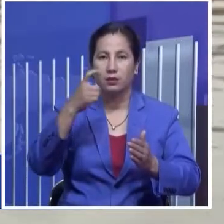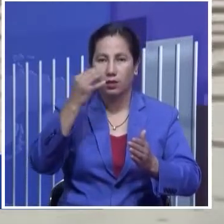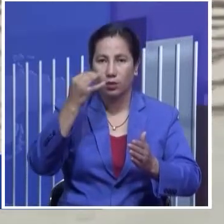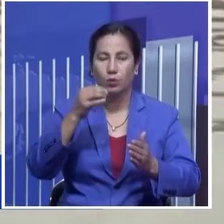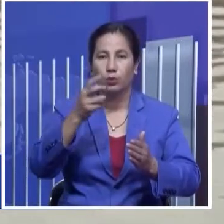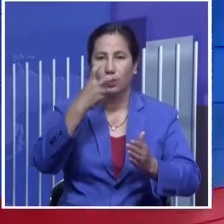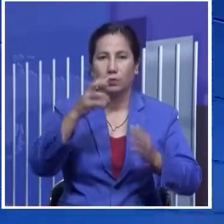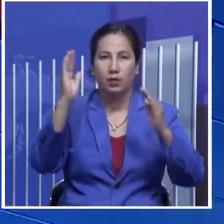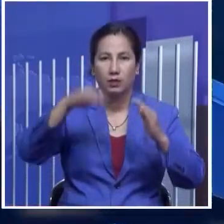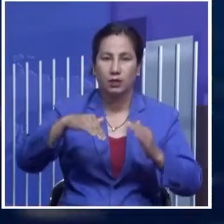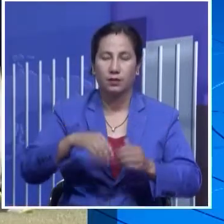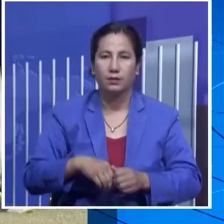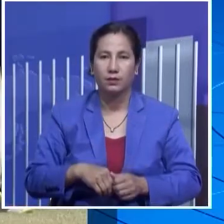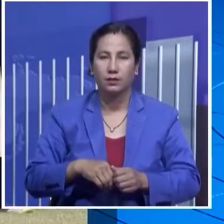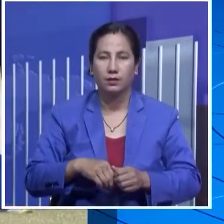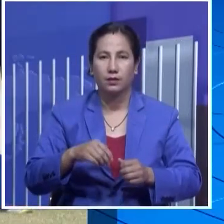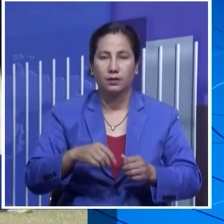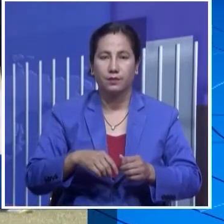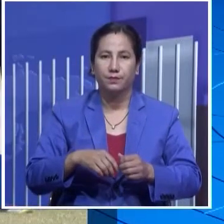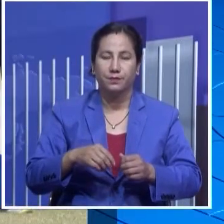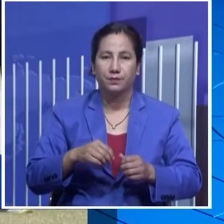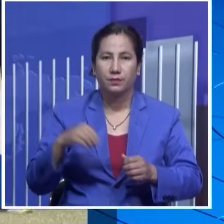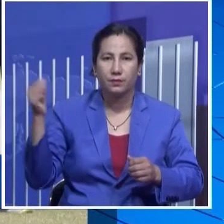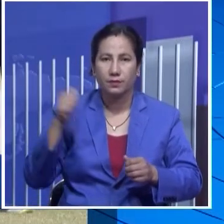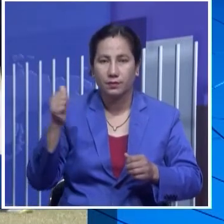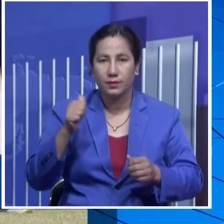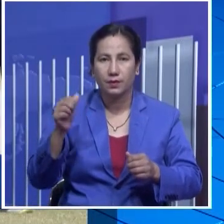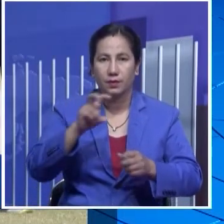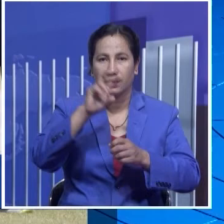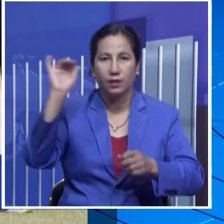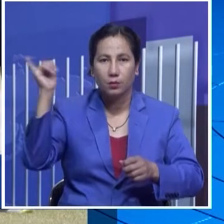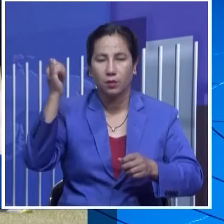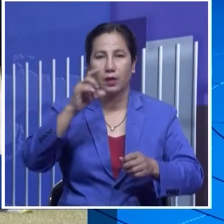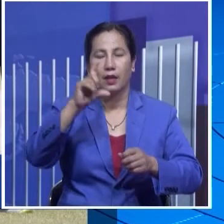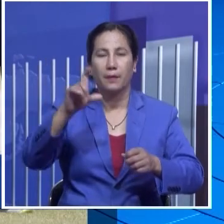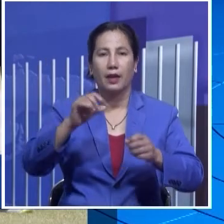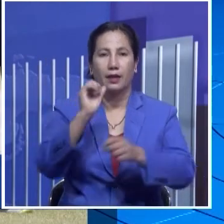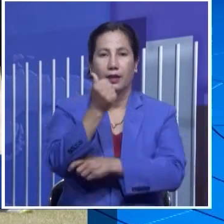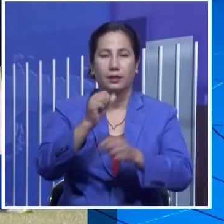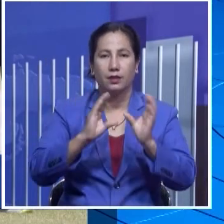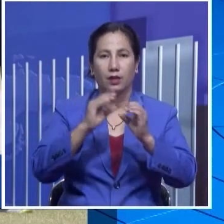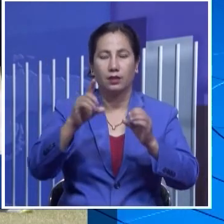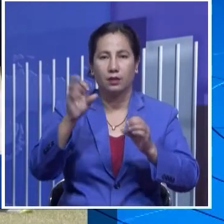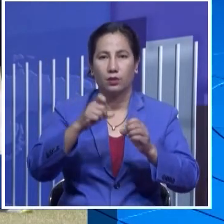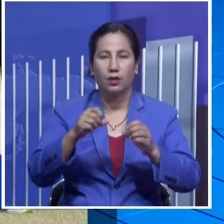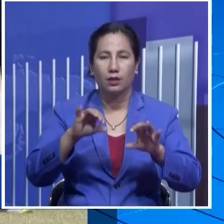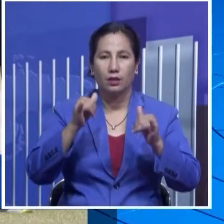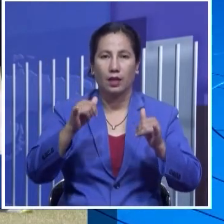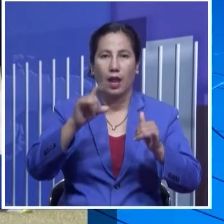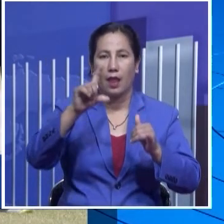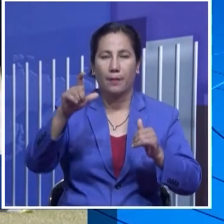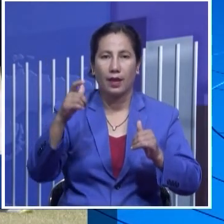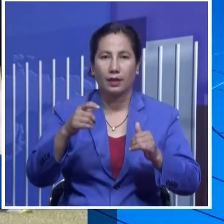क्षति। र क्यानाडा भ्रमणकामा रहेको नेपाली राष्ट्रिय क्रिकेट टोलीले आज घरेलु टोलीको सामना गर्दै खेल